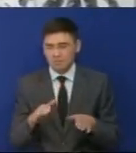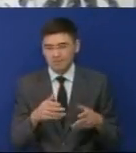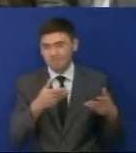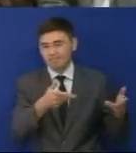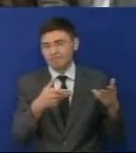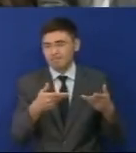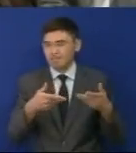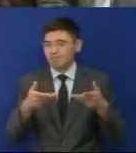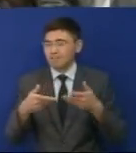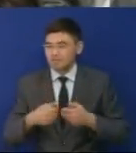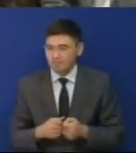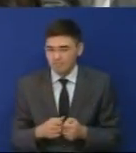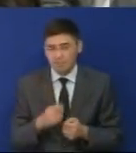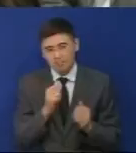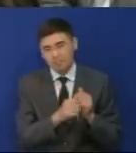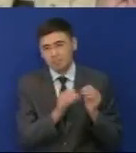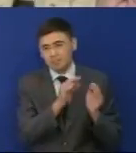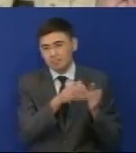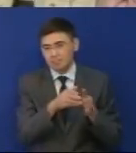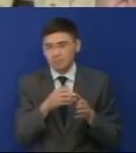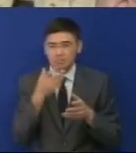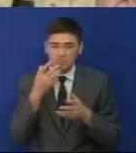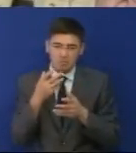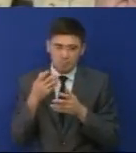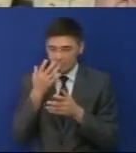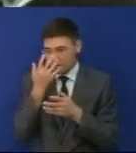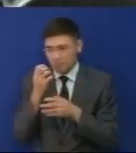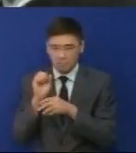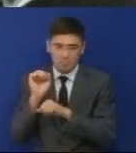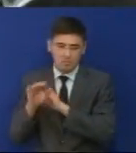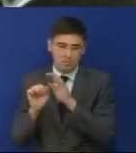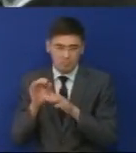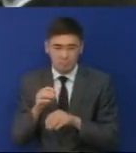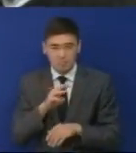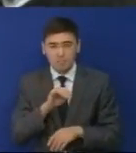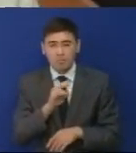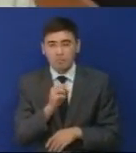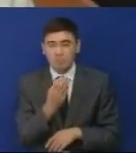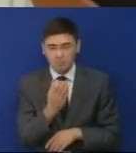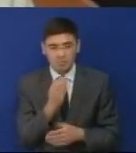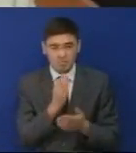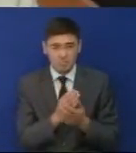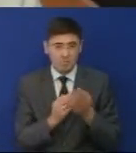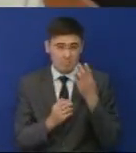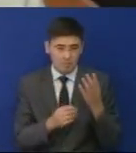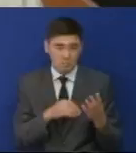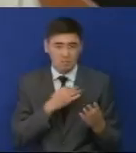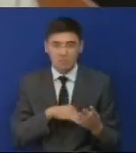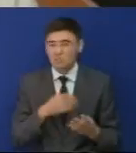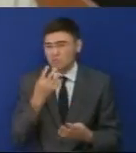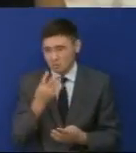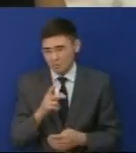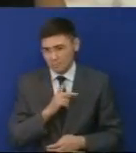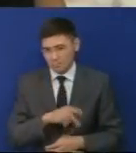и представлена краткая информация о каждой семье семья мукашева их воспитывает четырех сыновей и столько же дочерей самому старшему ребенку